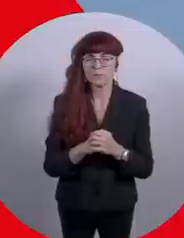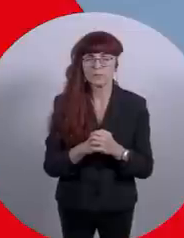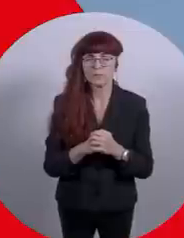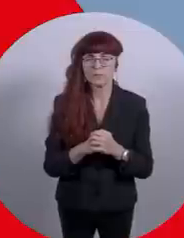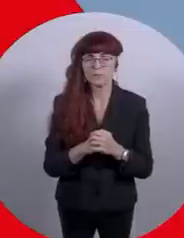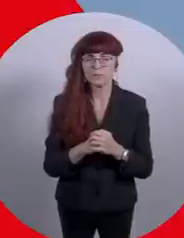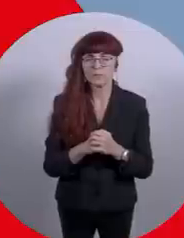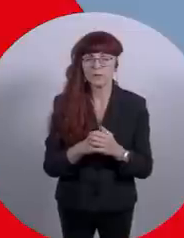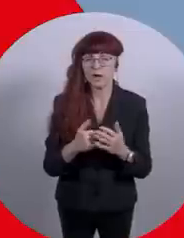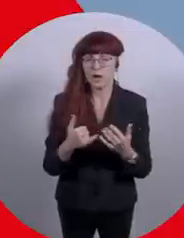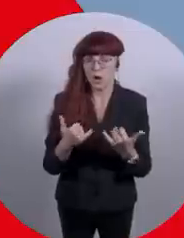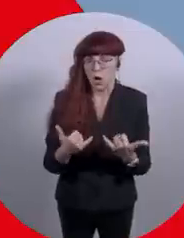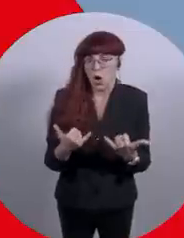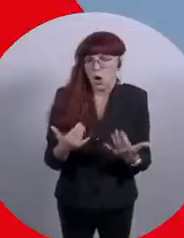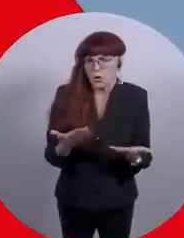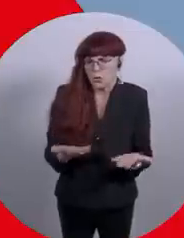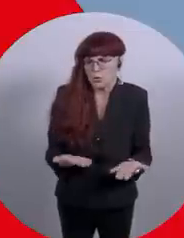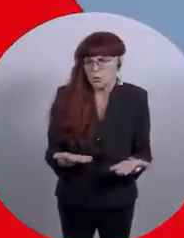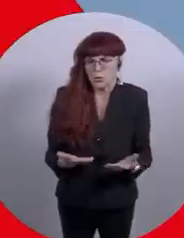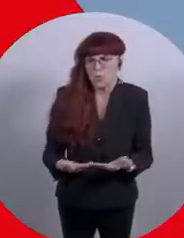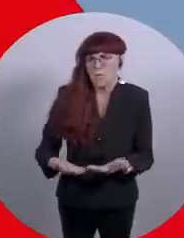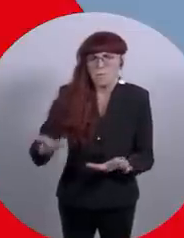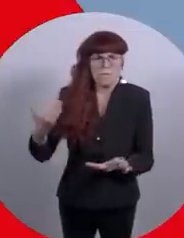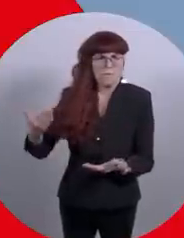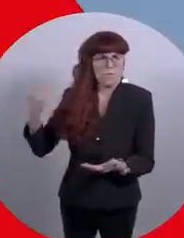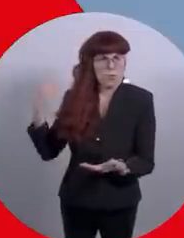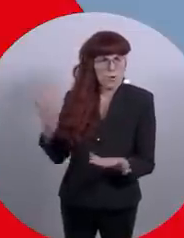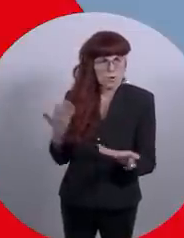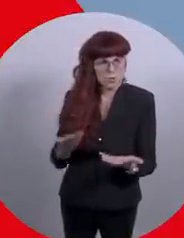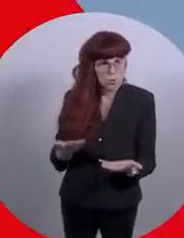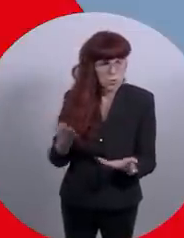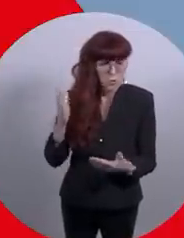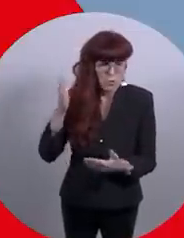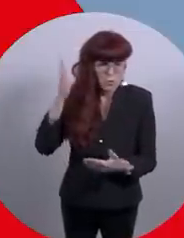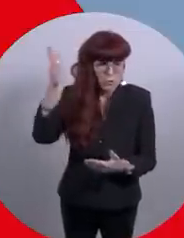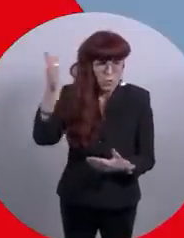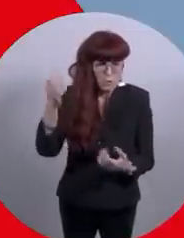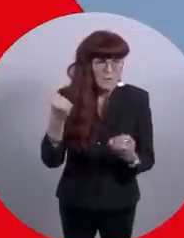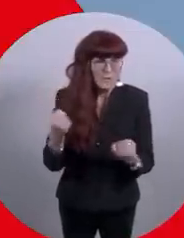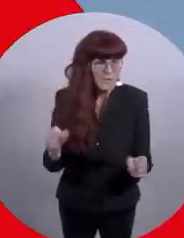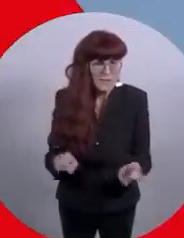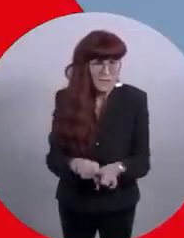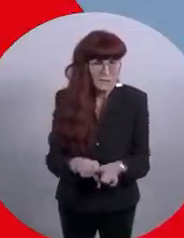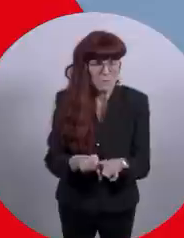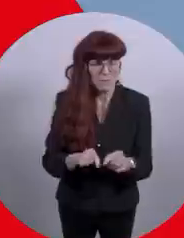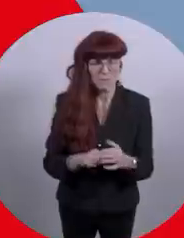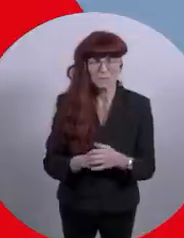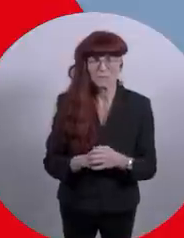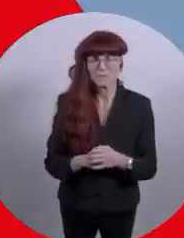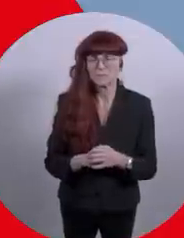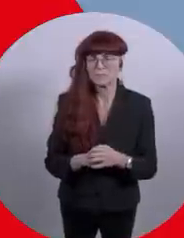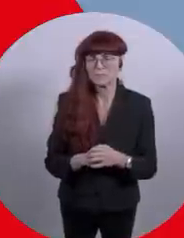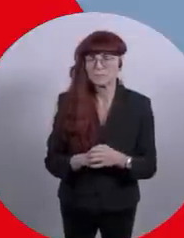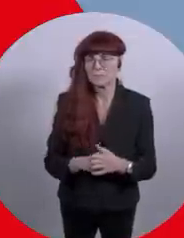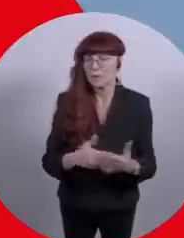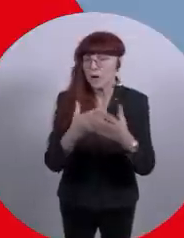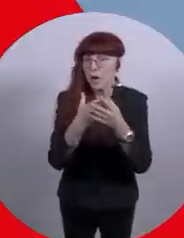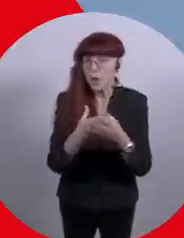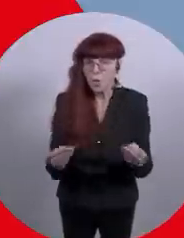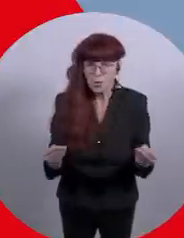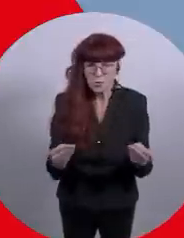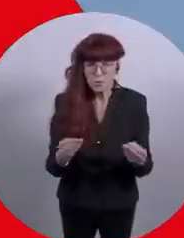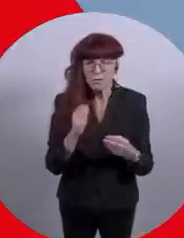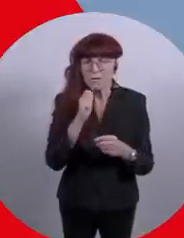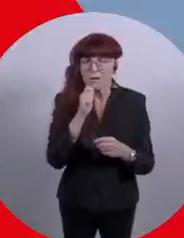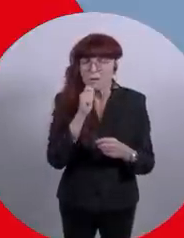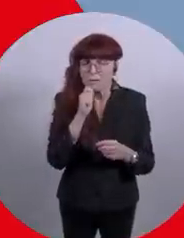das ist heute so das war in der Vergangenheit so das wird doch in der Zukunft zu sein Lösungen in den täglichen